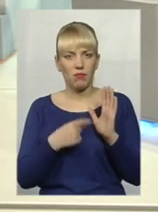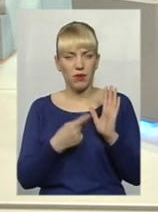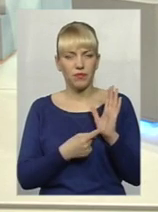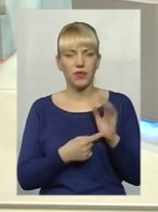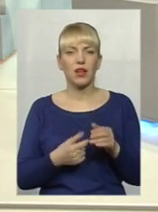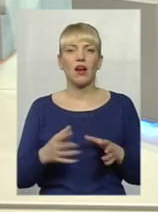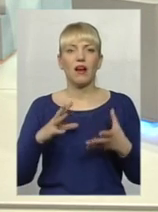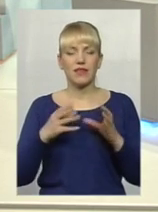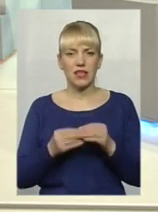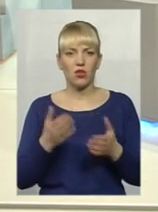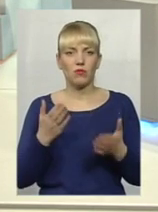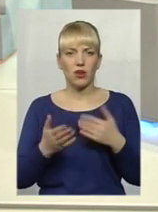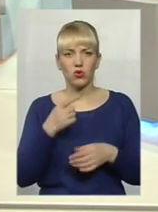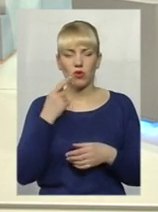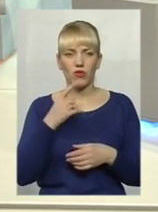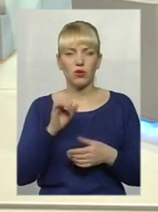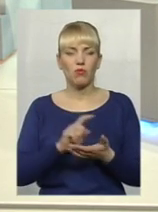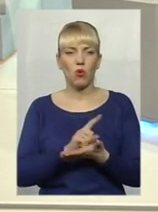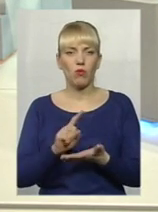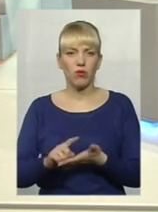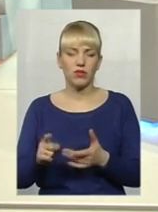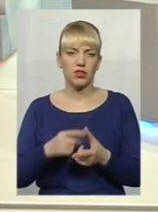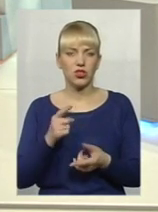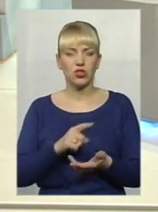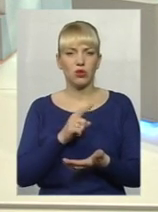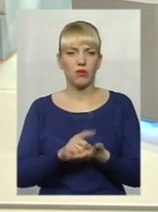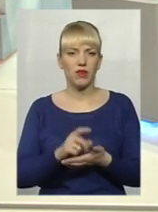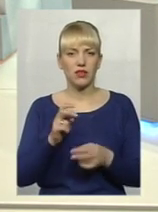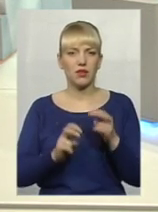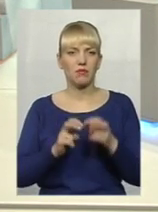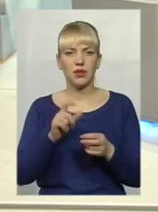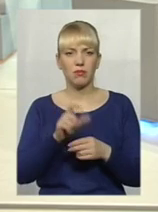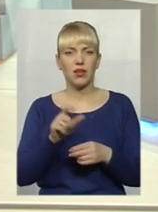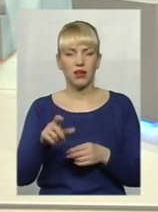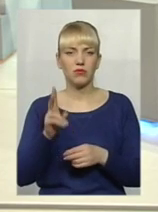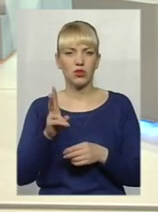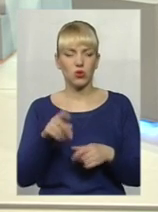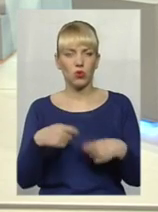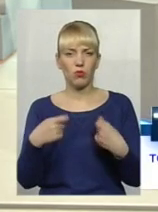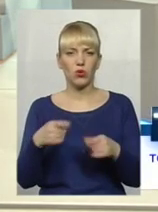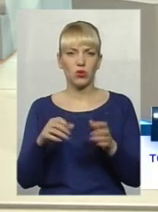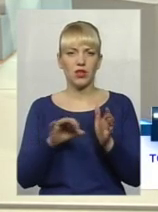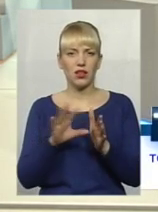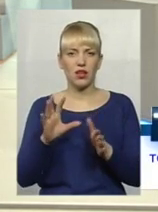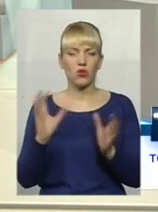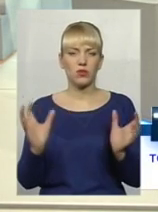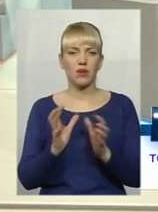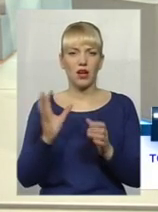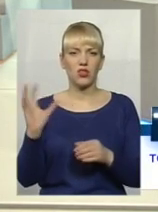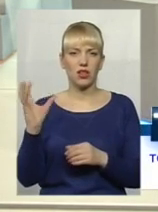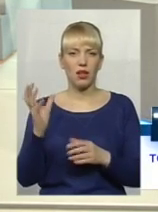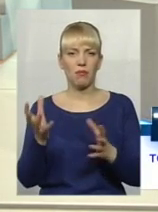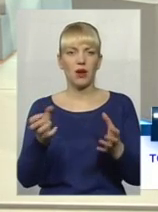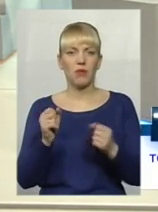якщо говорити про обов'язки, чи зобов'язані підприємці, які продають енергозберігаючі лампи, приймати їх